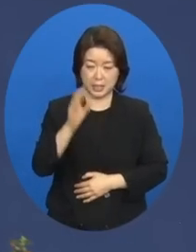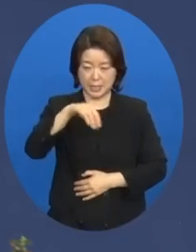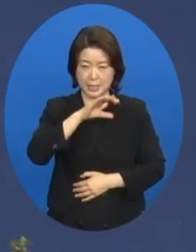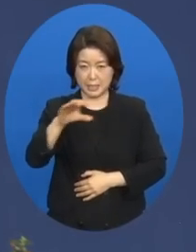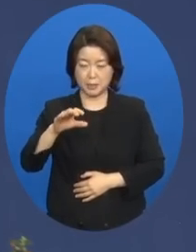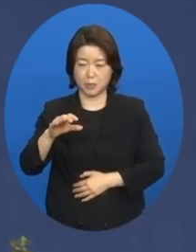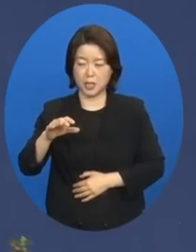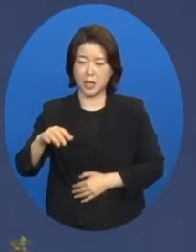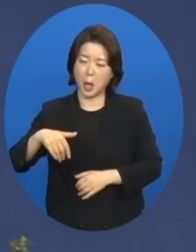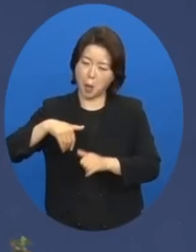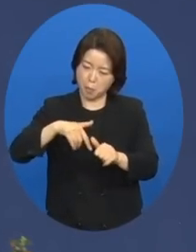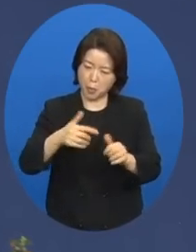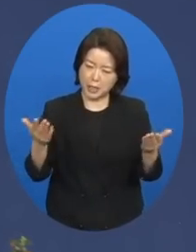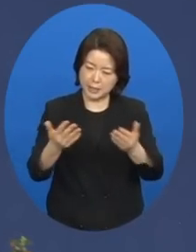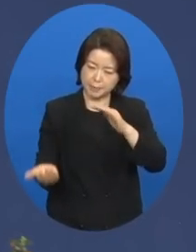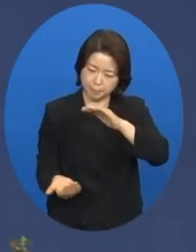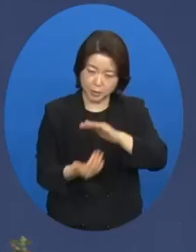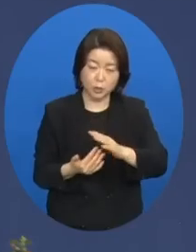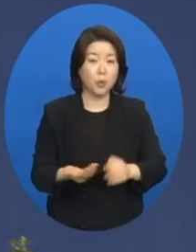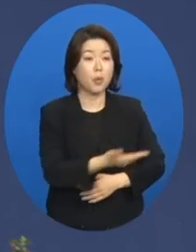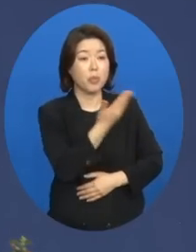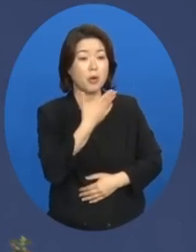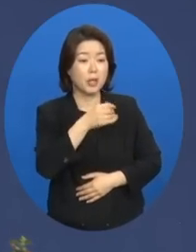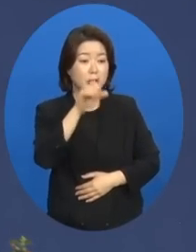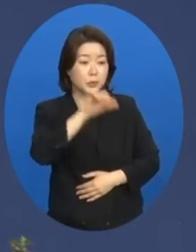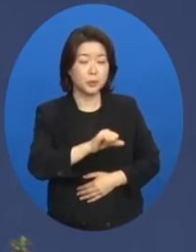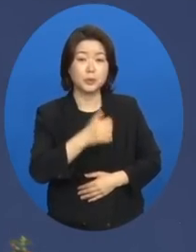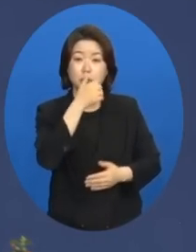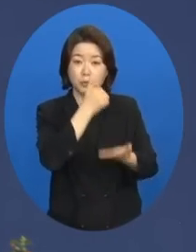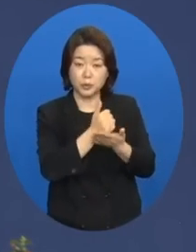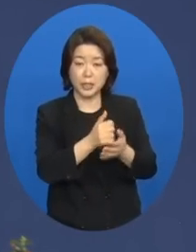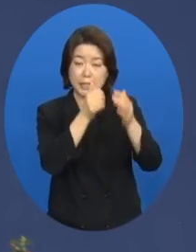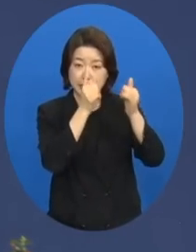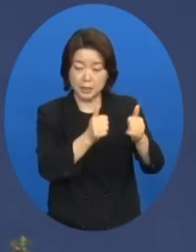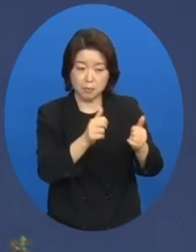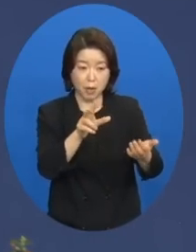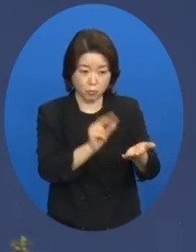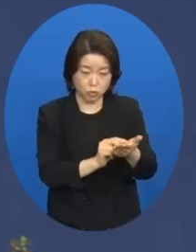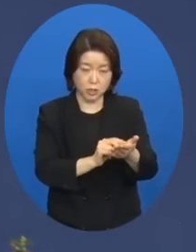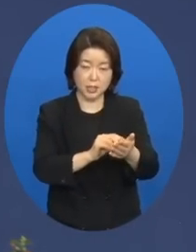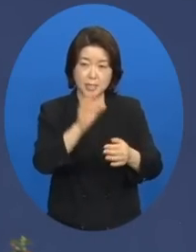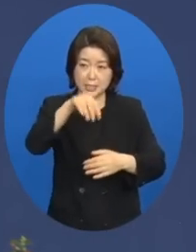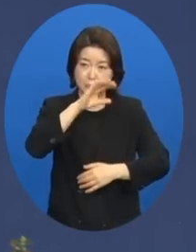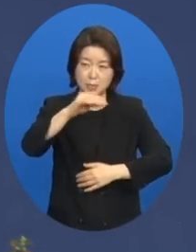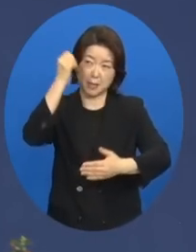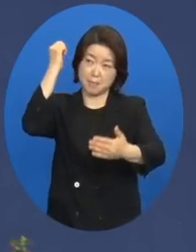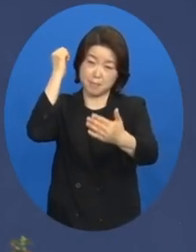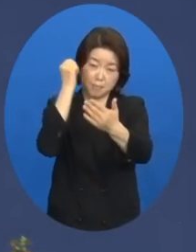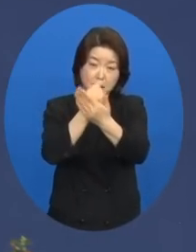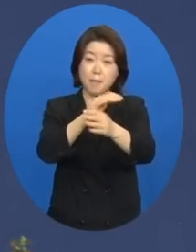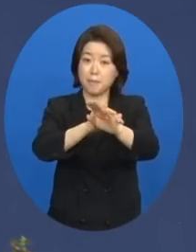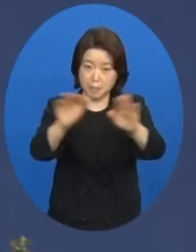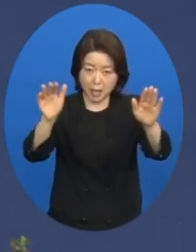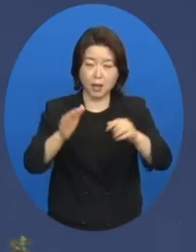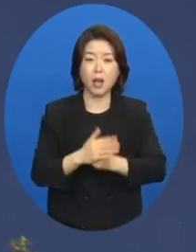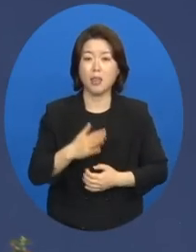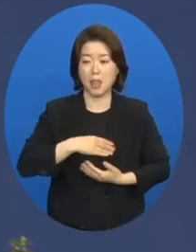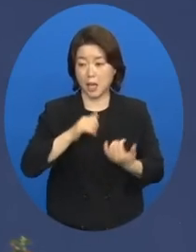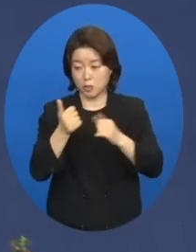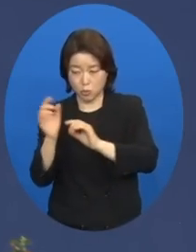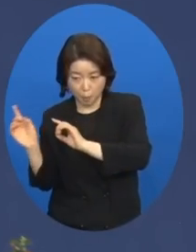아버지의 보내신 일을 다 이루고 너희의 저주받은 죄와 심판의 문제를 다 십자가에서 해결하고 내가 죽고